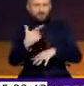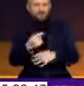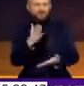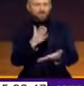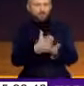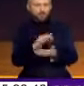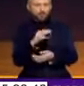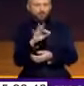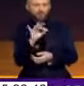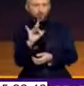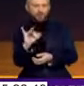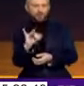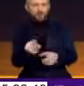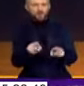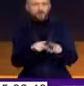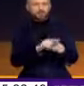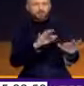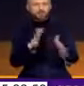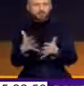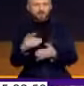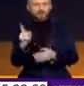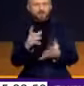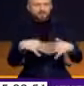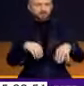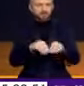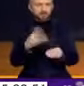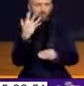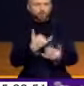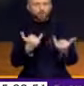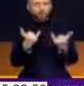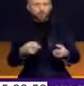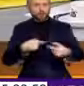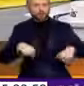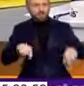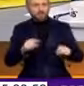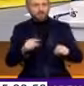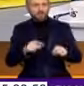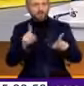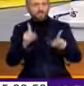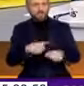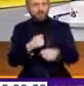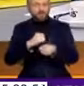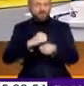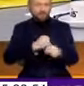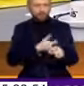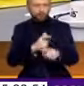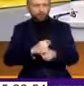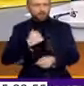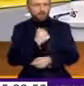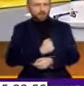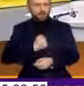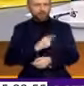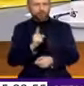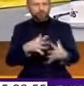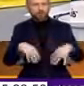де є офшорні зони. Те саме відбувається з інститутом сім'ї, коли сьогодні нас навіть нав'язується дуже агресивно,